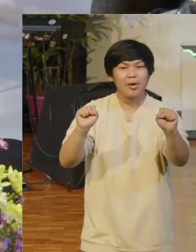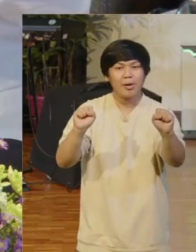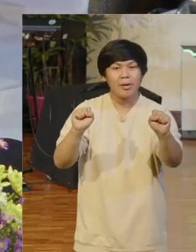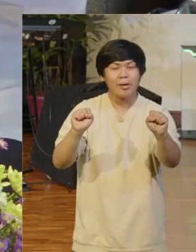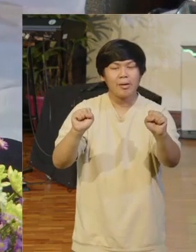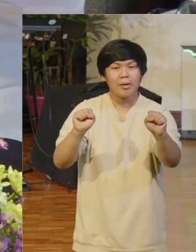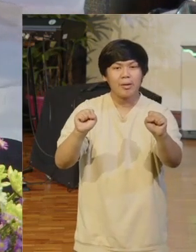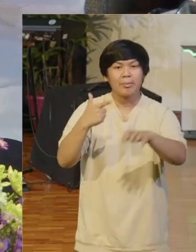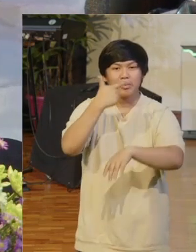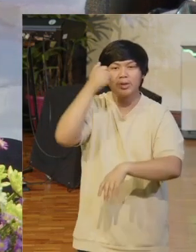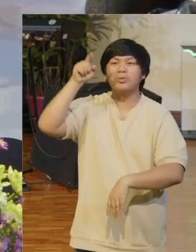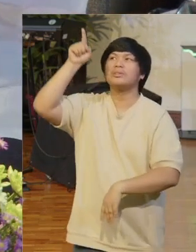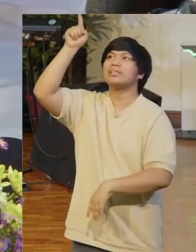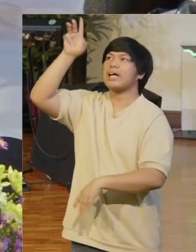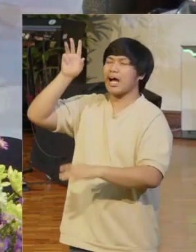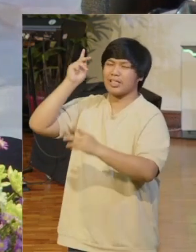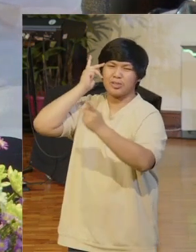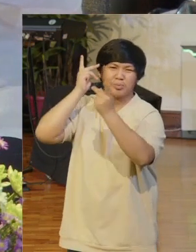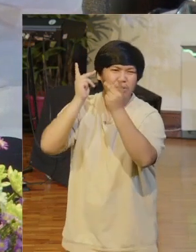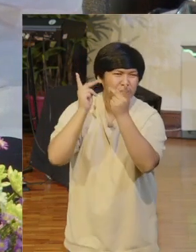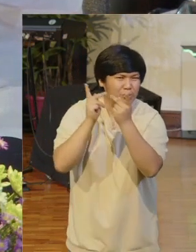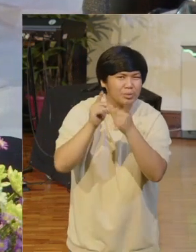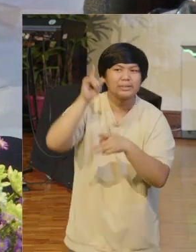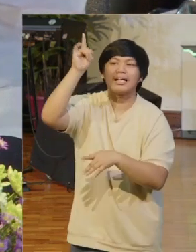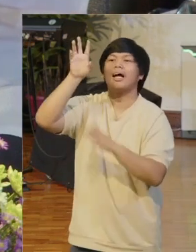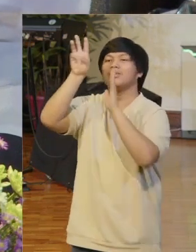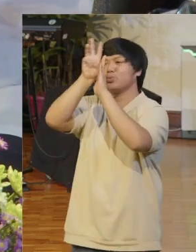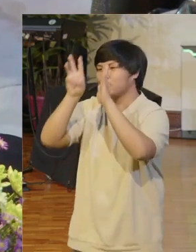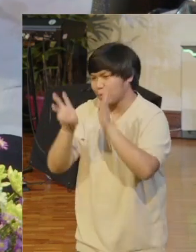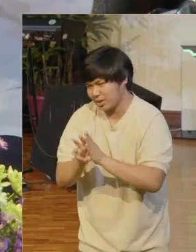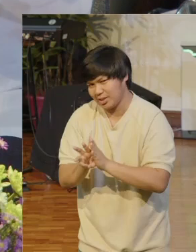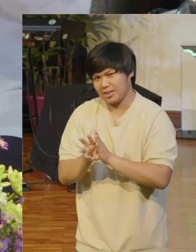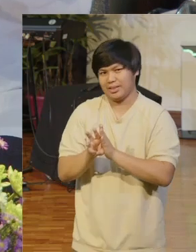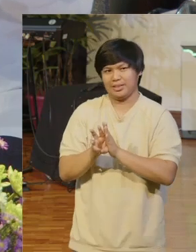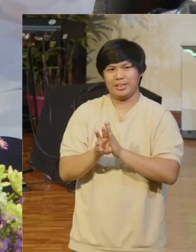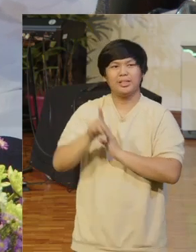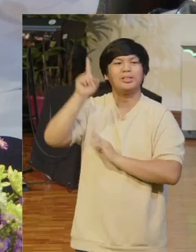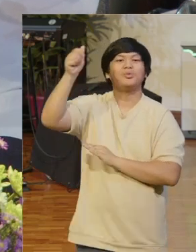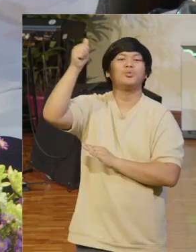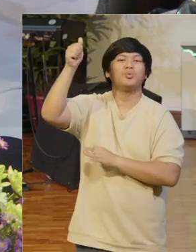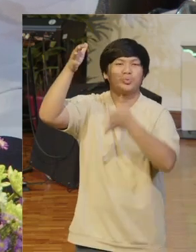the purpose of whose will? His will.